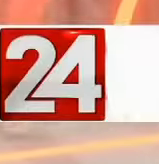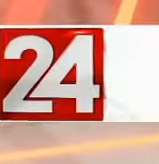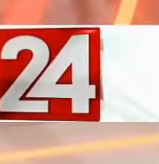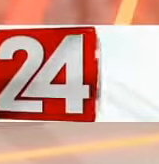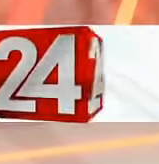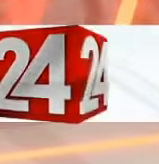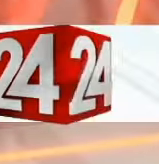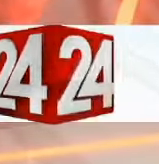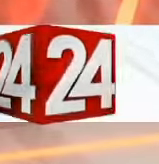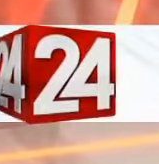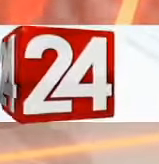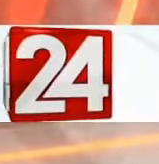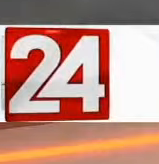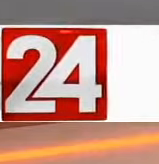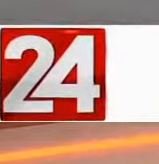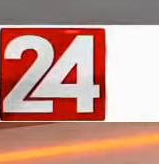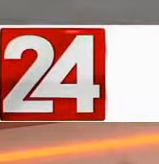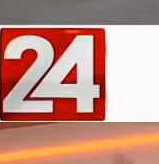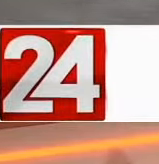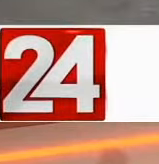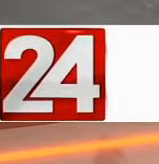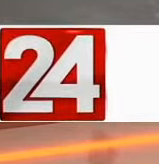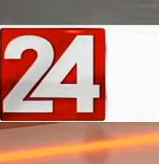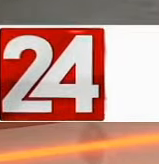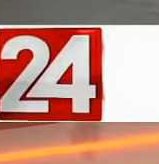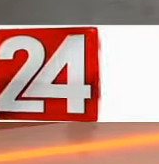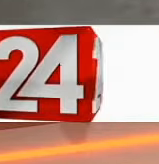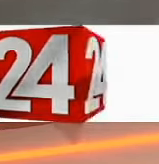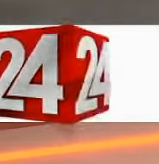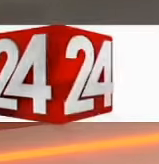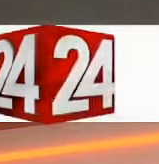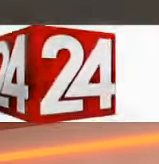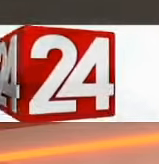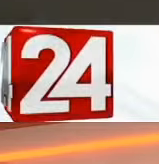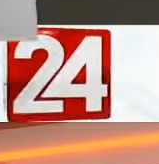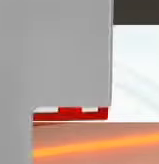Si Spider-Man, sumasideline na rin bilang delivery rider.